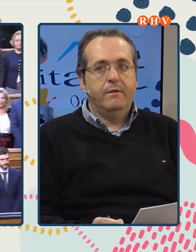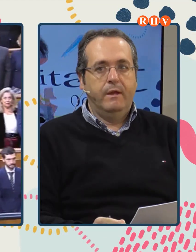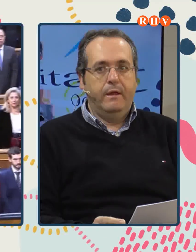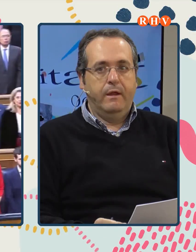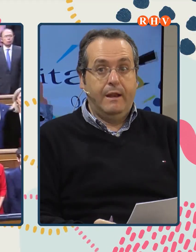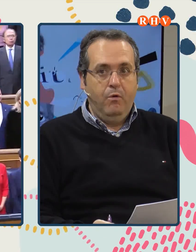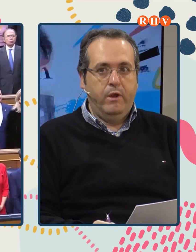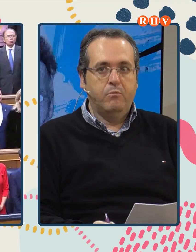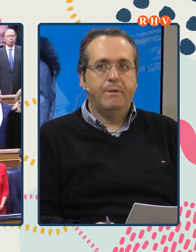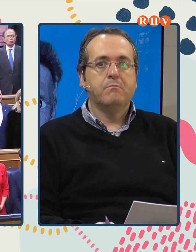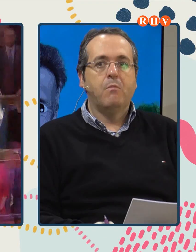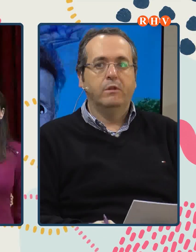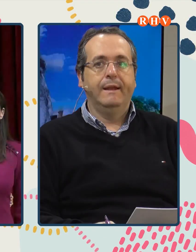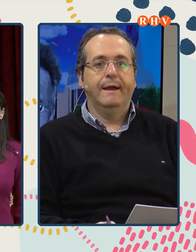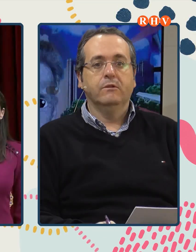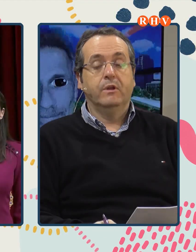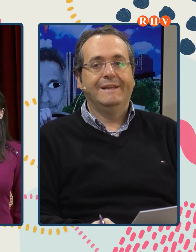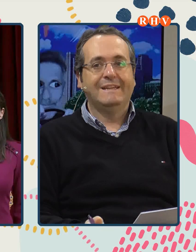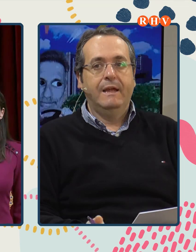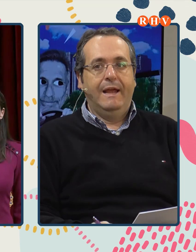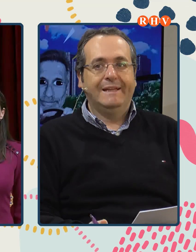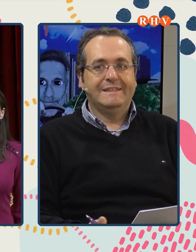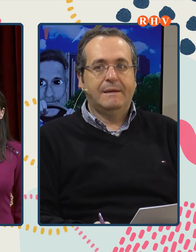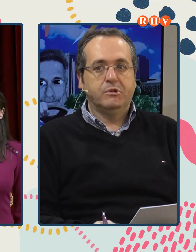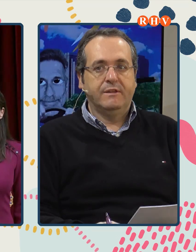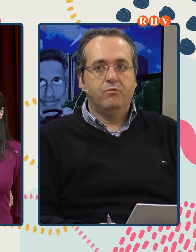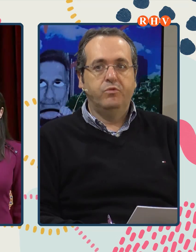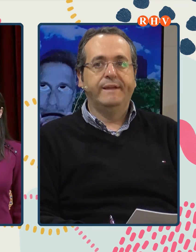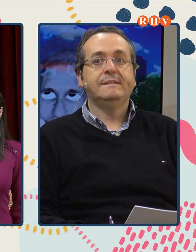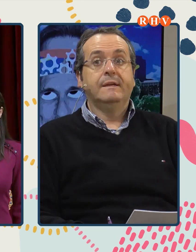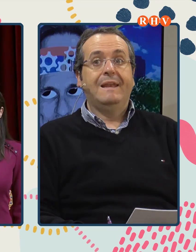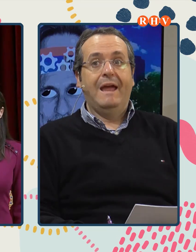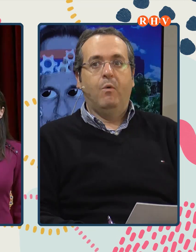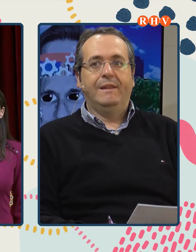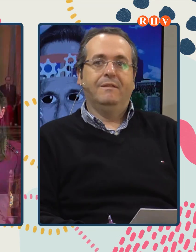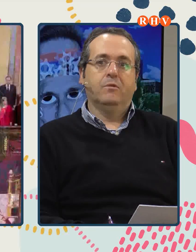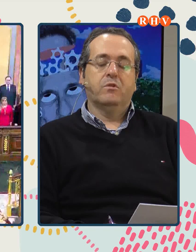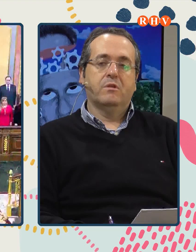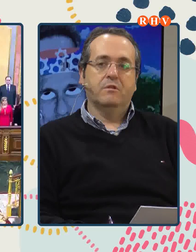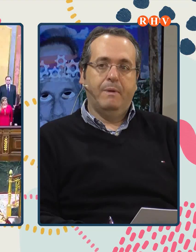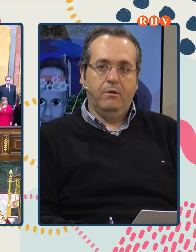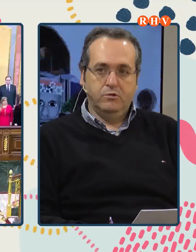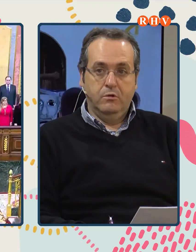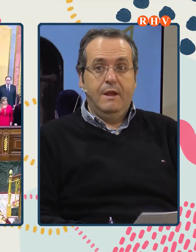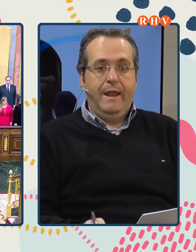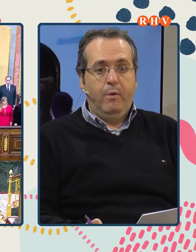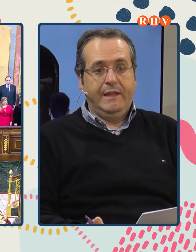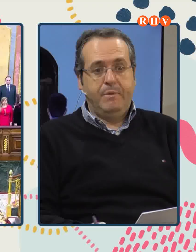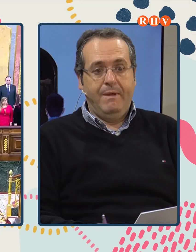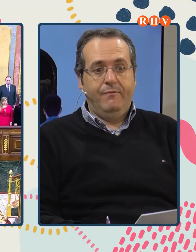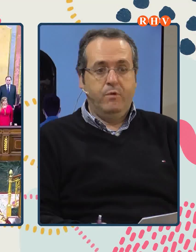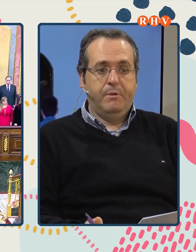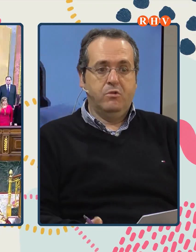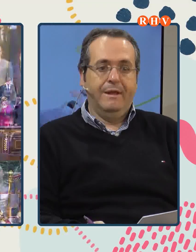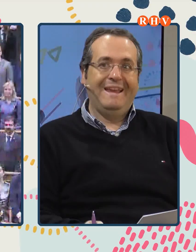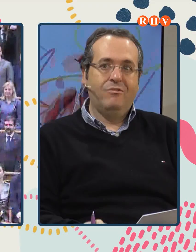moment clau, en un moment molt delicat, on el que s'està posant en dubte és la igualtat de tots els espanyols. No? La igualtat,